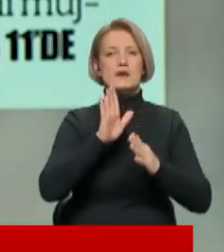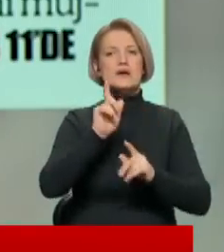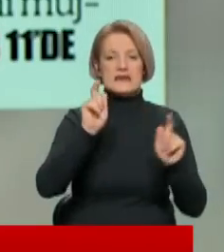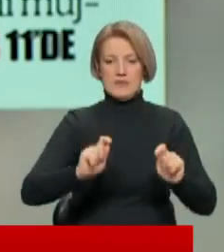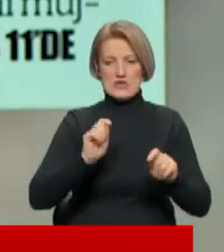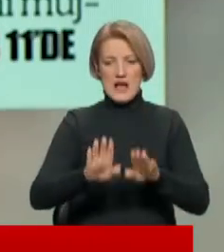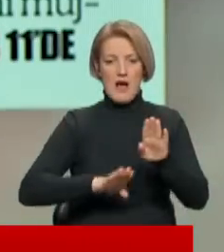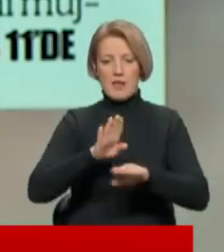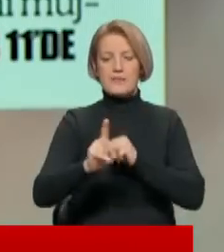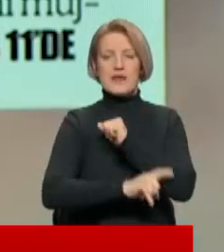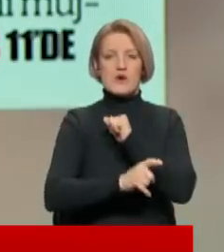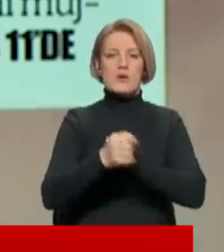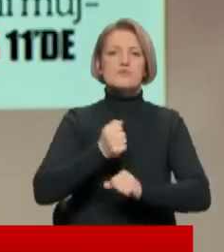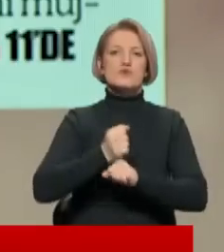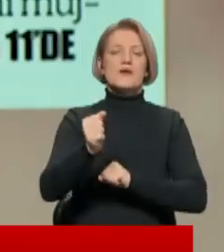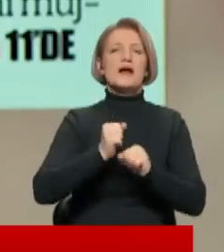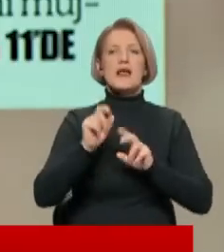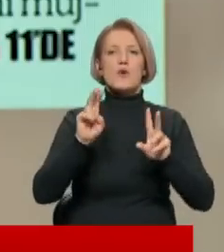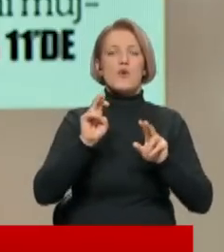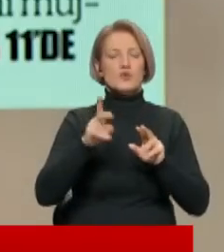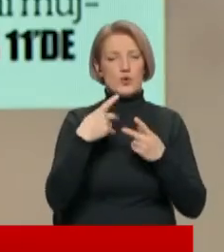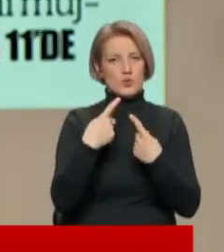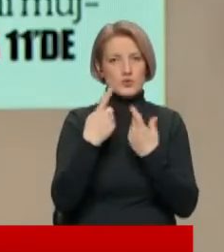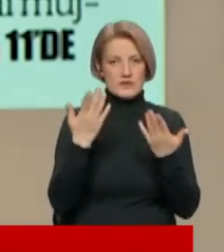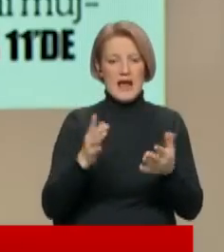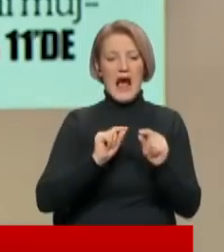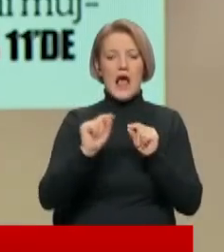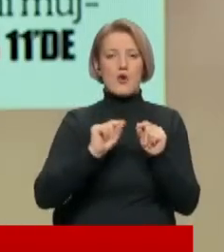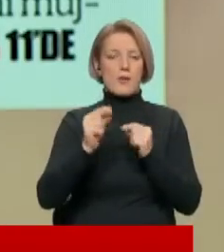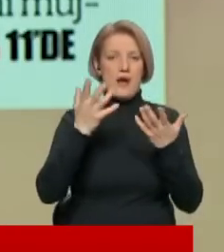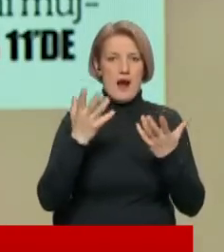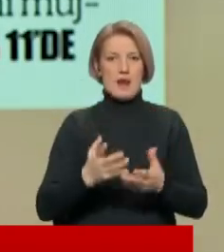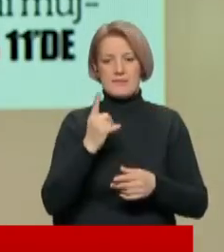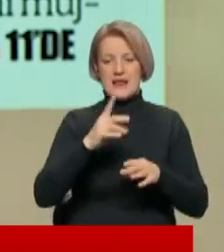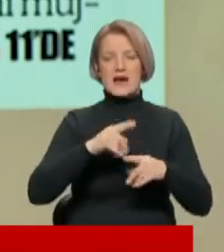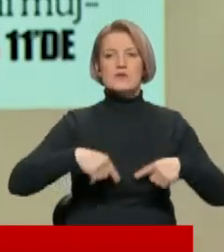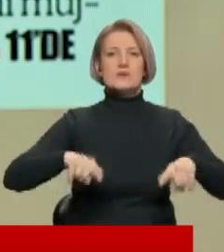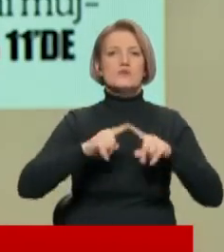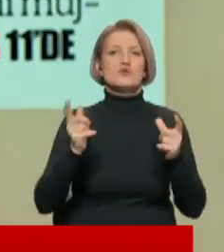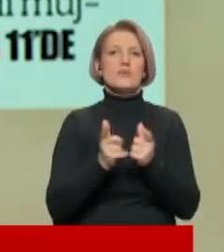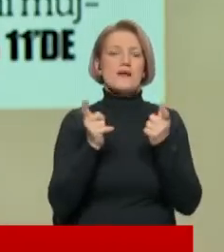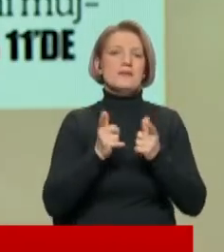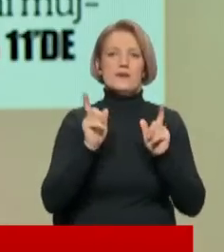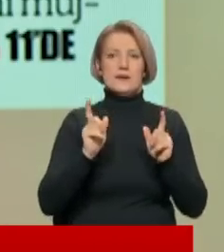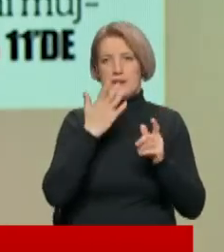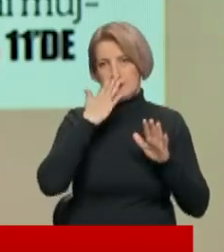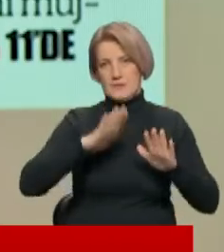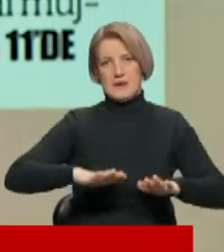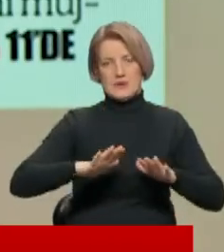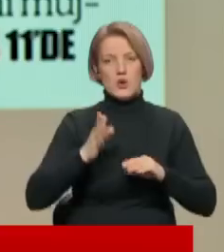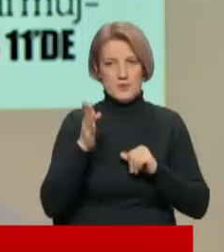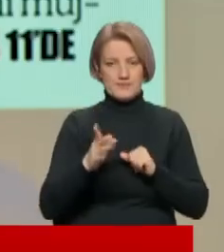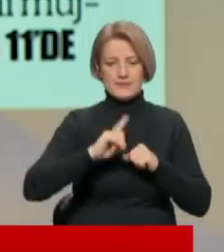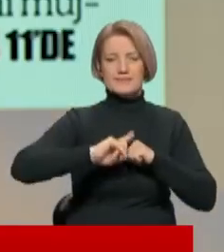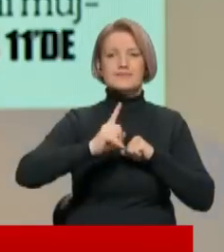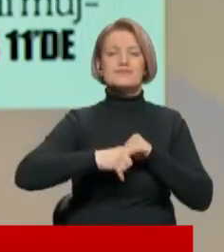adımlarla terörle mücadele konuları da ele alınacak yani ekonomi ağırlıklı bir kabini toplantısı bizi bekliyor Yılın son